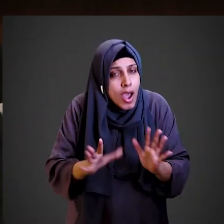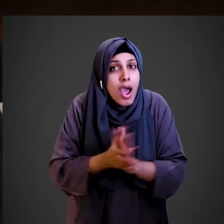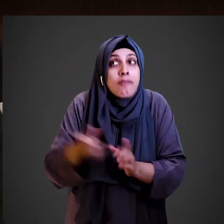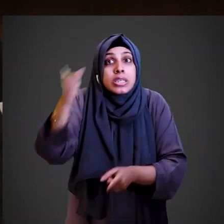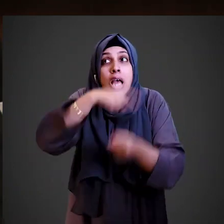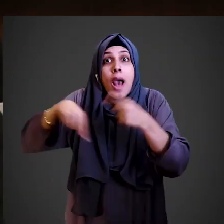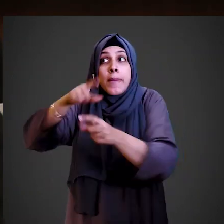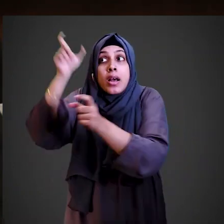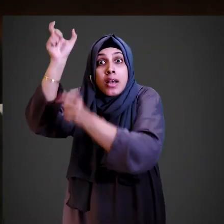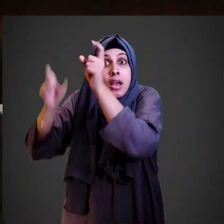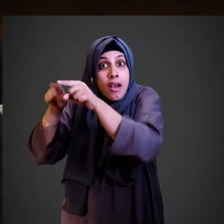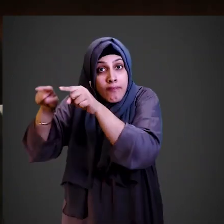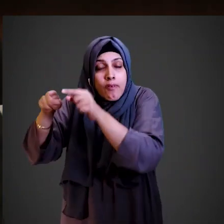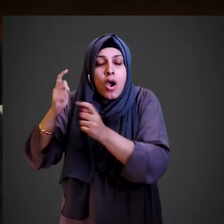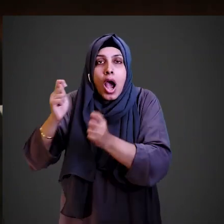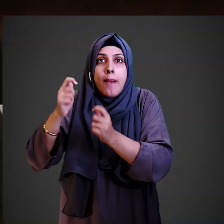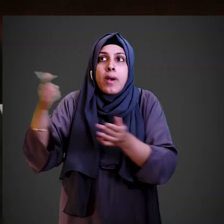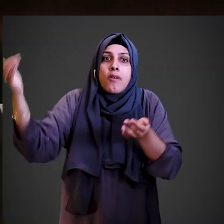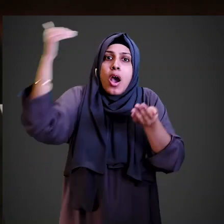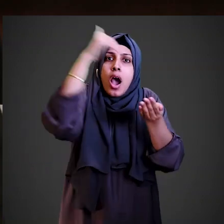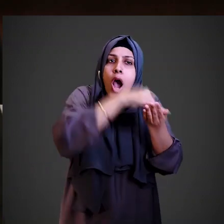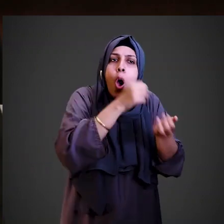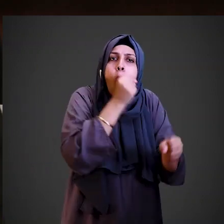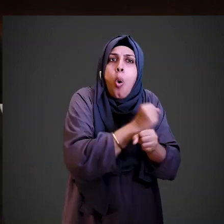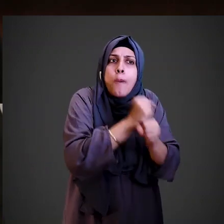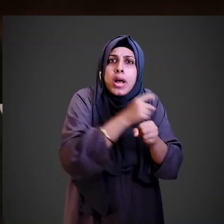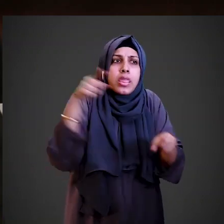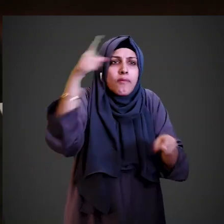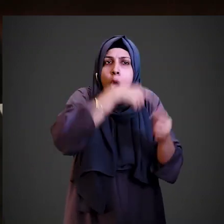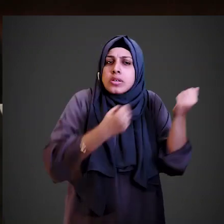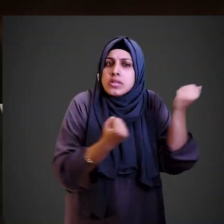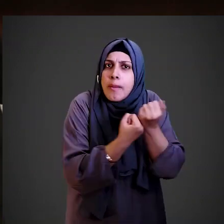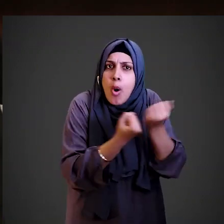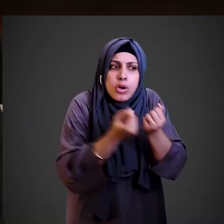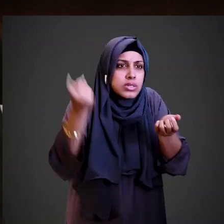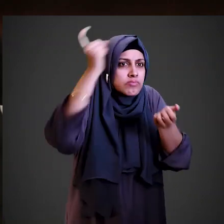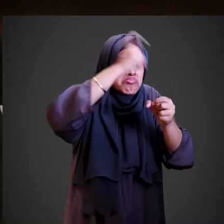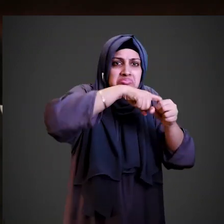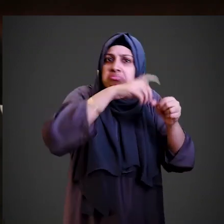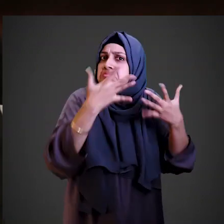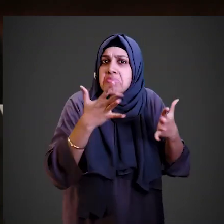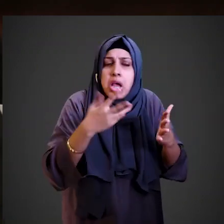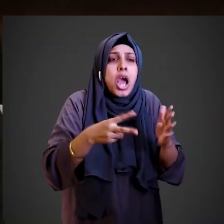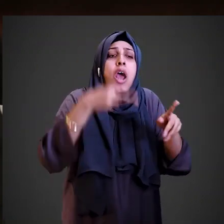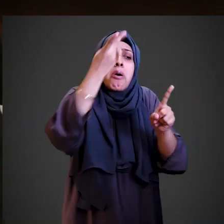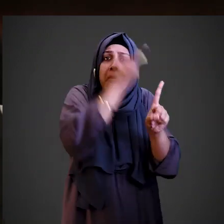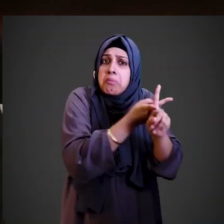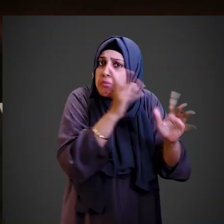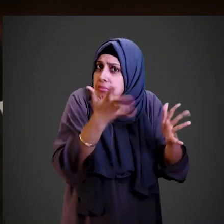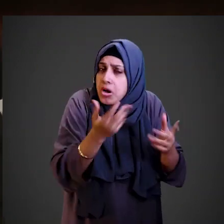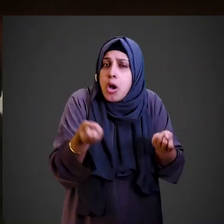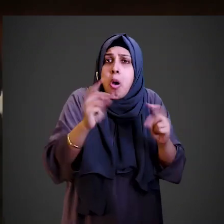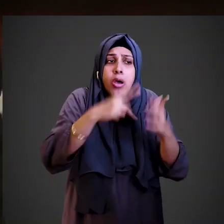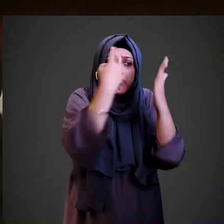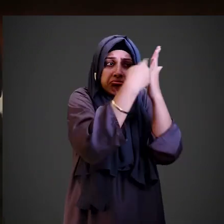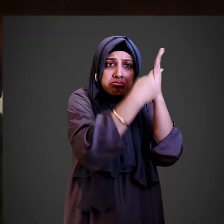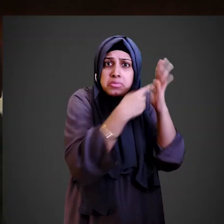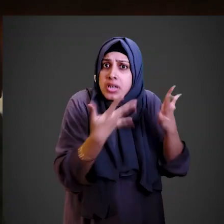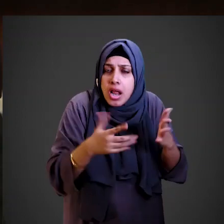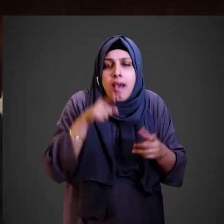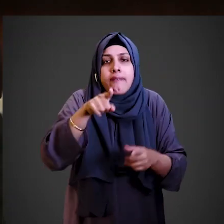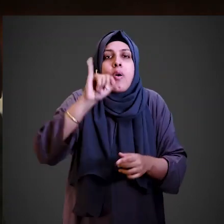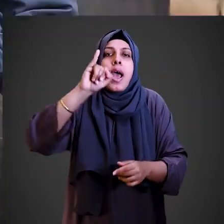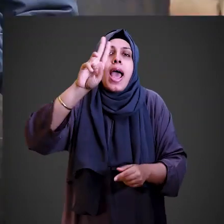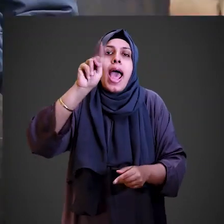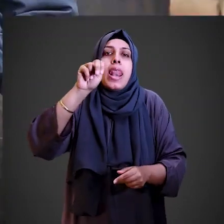چیز جس کے لیے وہ حکومت کے کسی ریکارڈ میں نہیں درج، وہ بھی انفارمل اکانومی